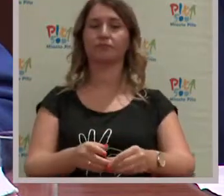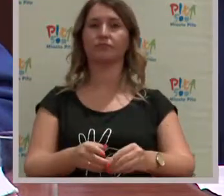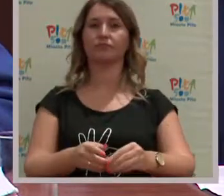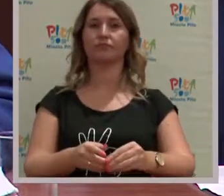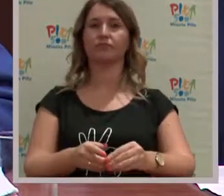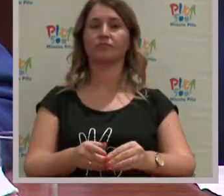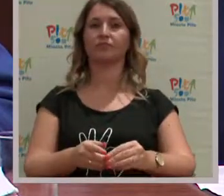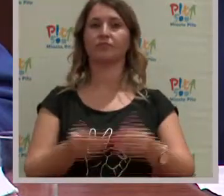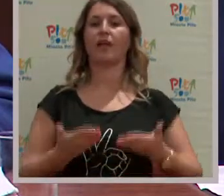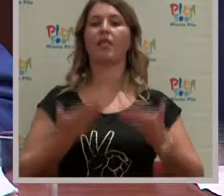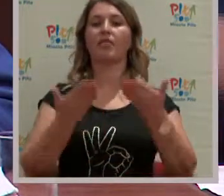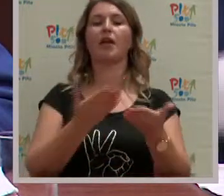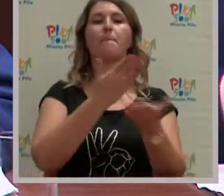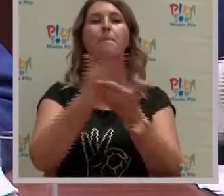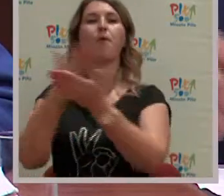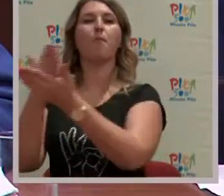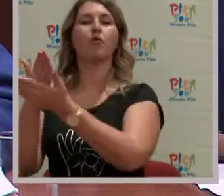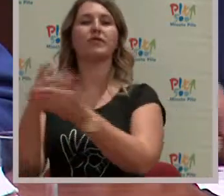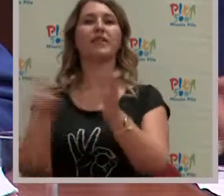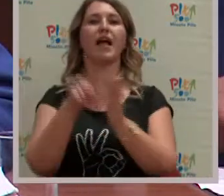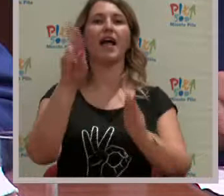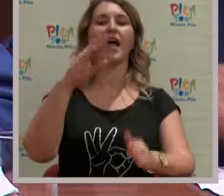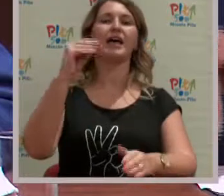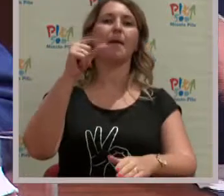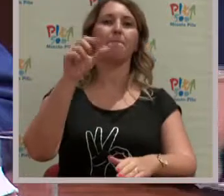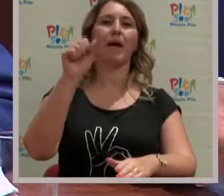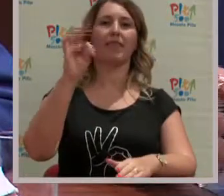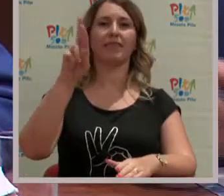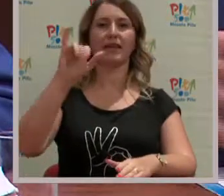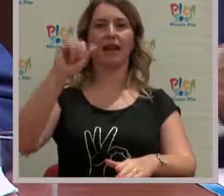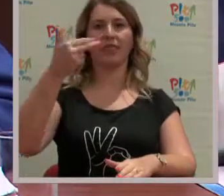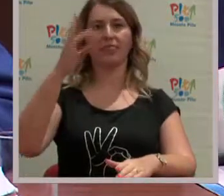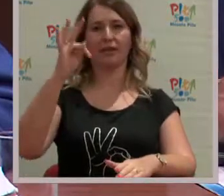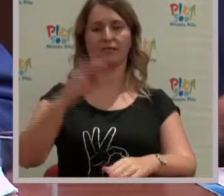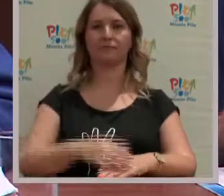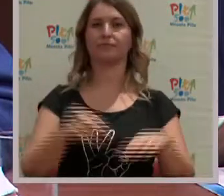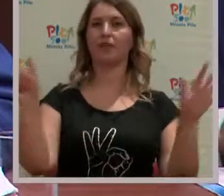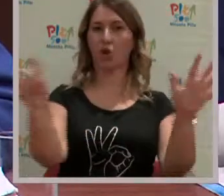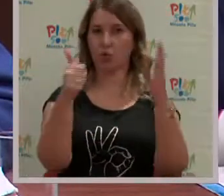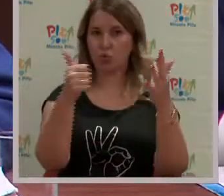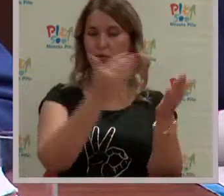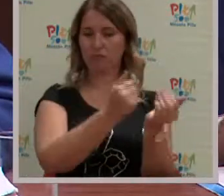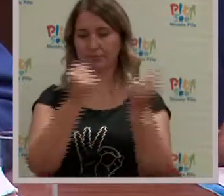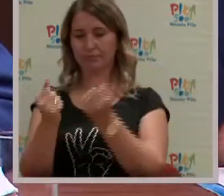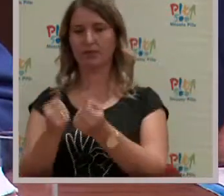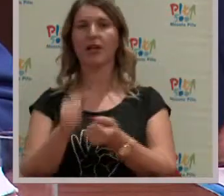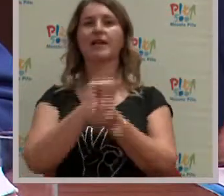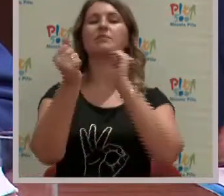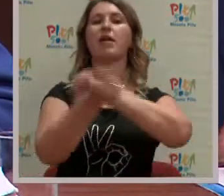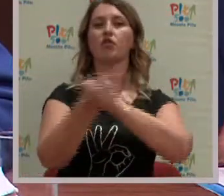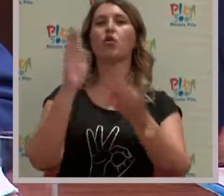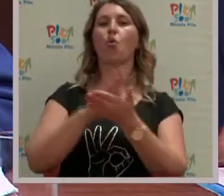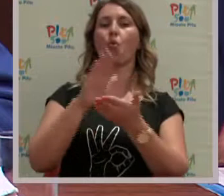i trybu przyznania pomocy dla repatriantów. Punkt 6. Zmieniająca uchwałę nr